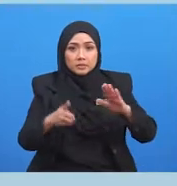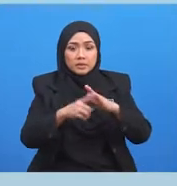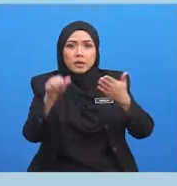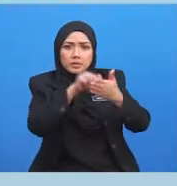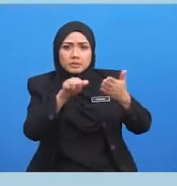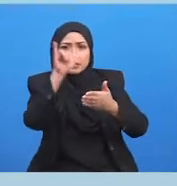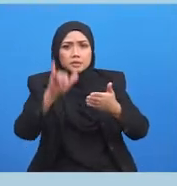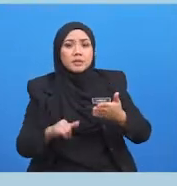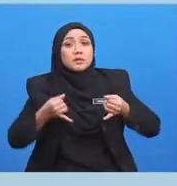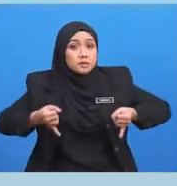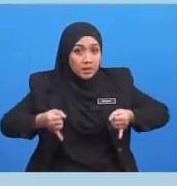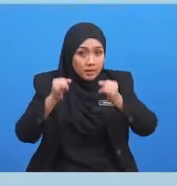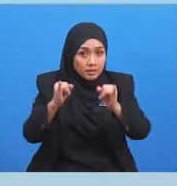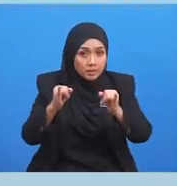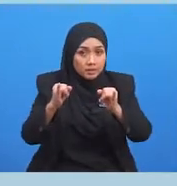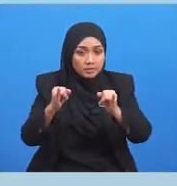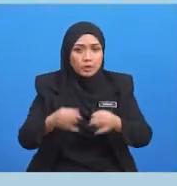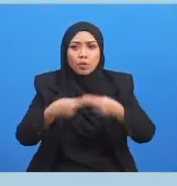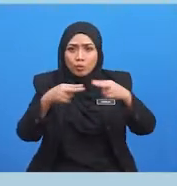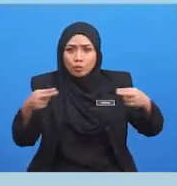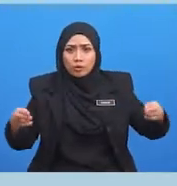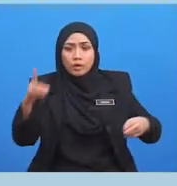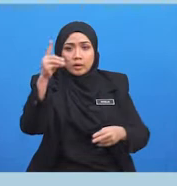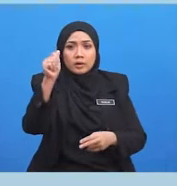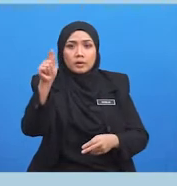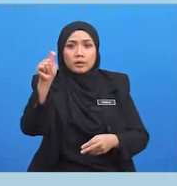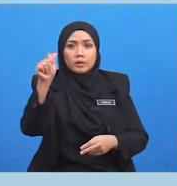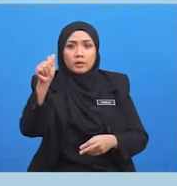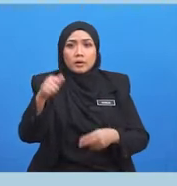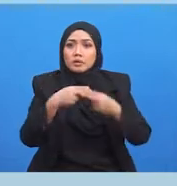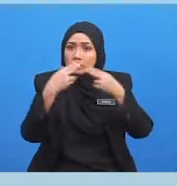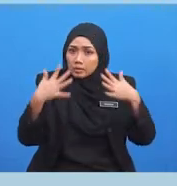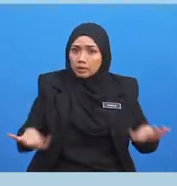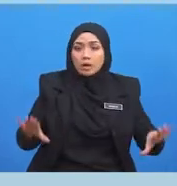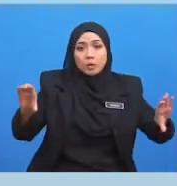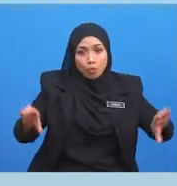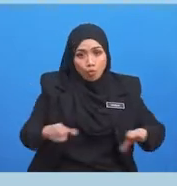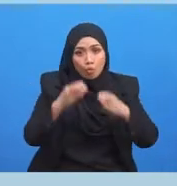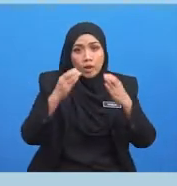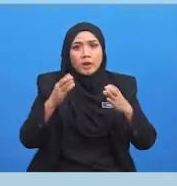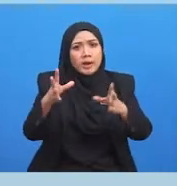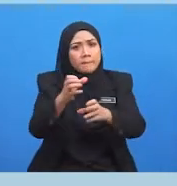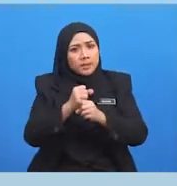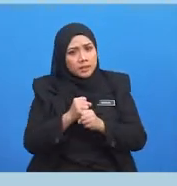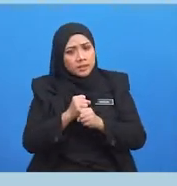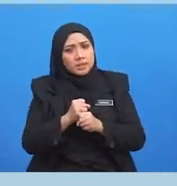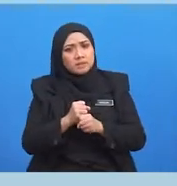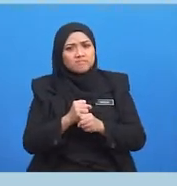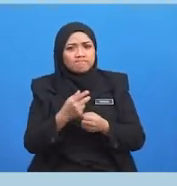Berdasarkan analisis yang dijalankan, huraian data yang telah dibuat